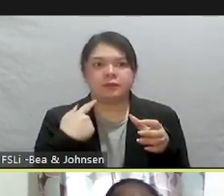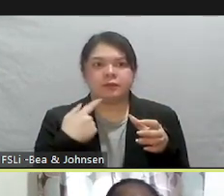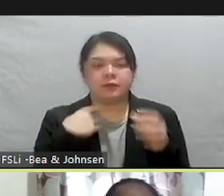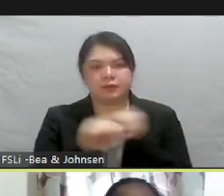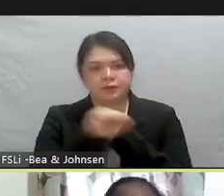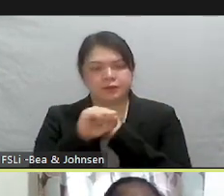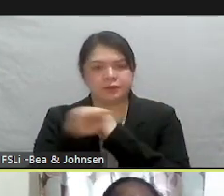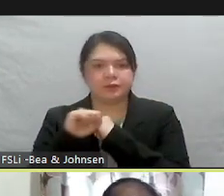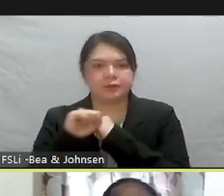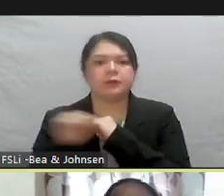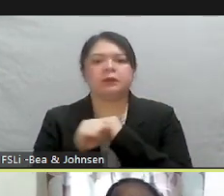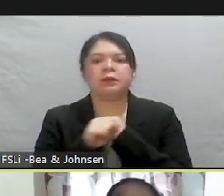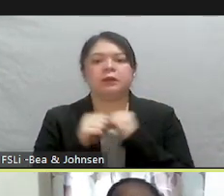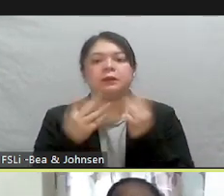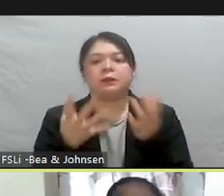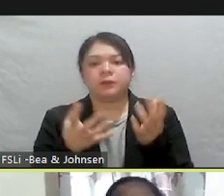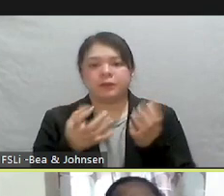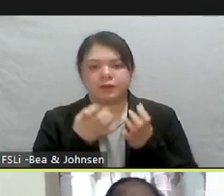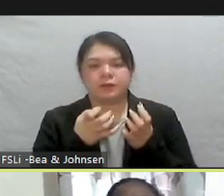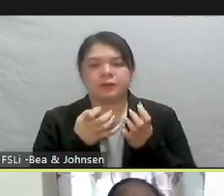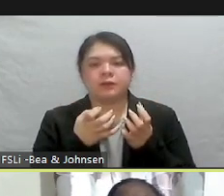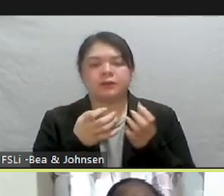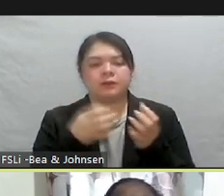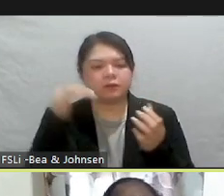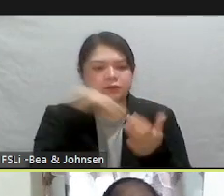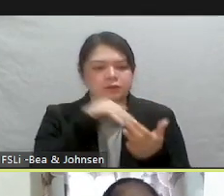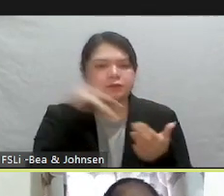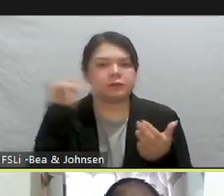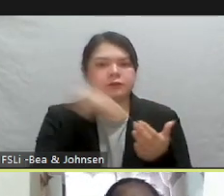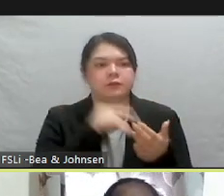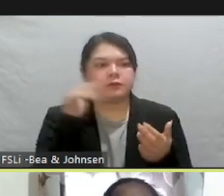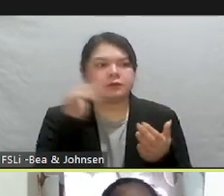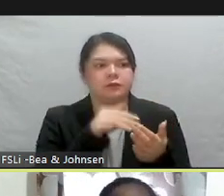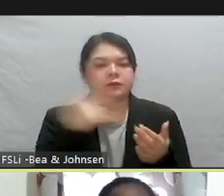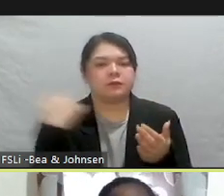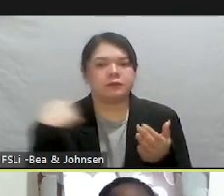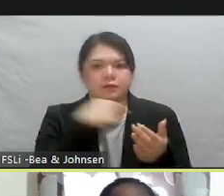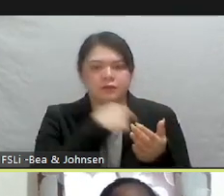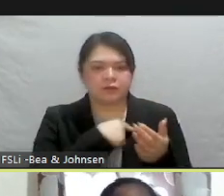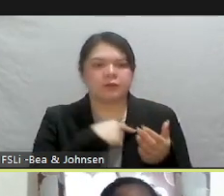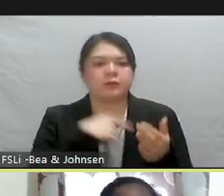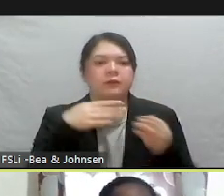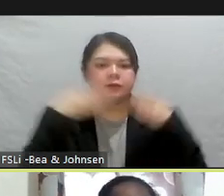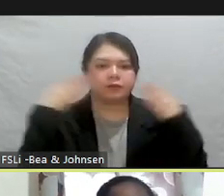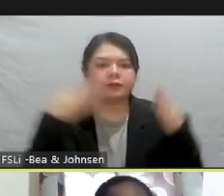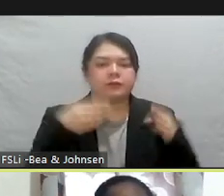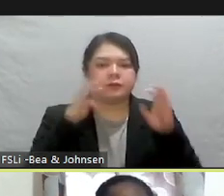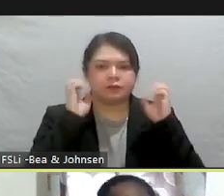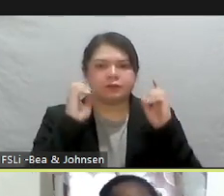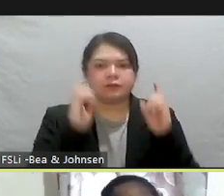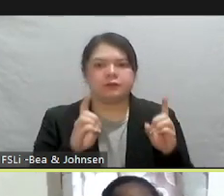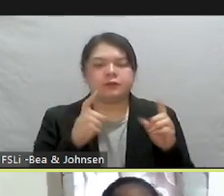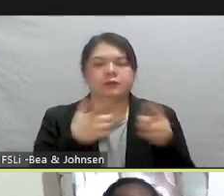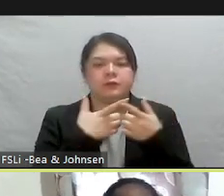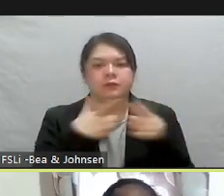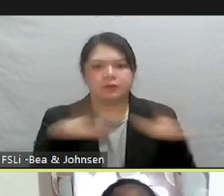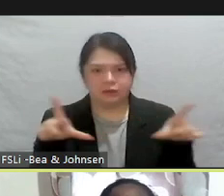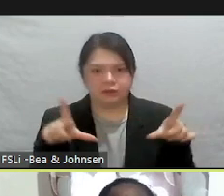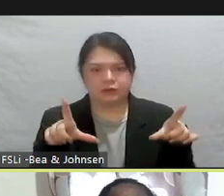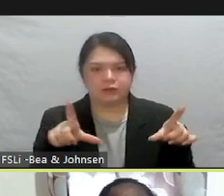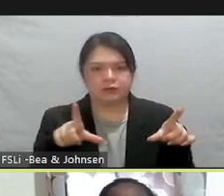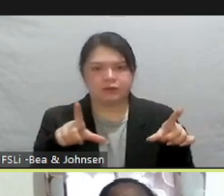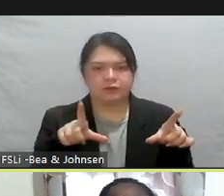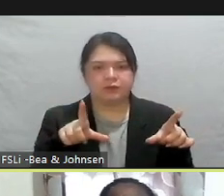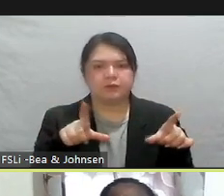adhikain, mithiin na talagang pag-aralan ang aming katutubong edukasyon at katutubong lingwahe.